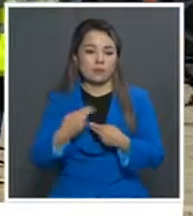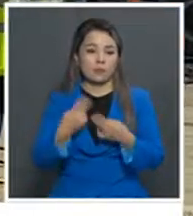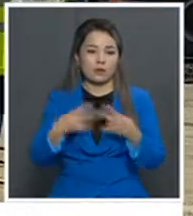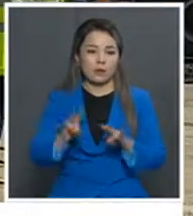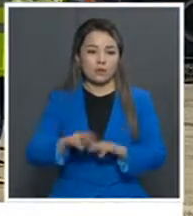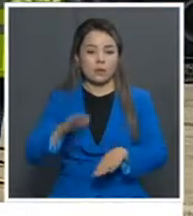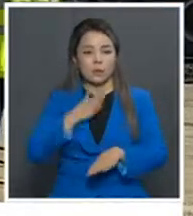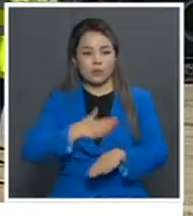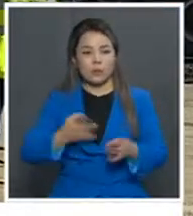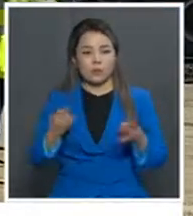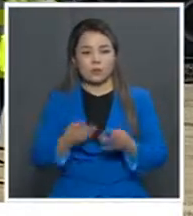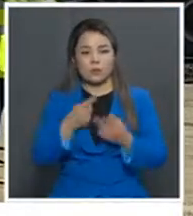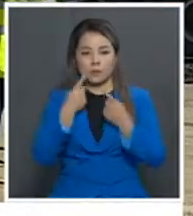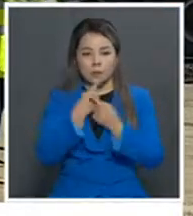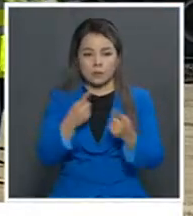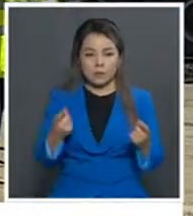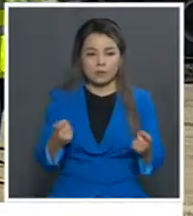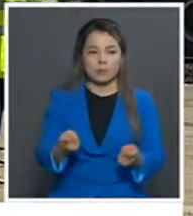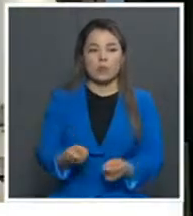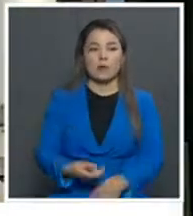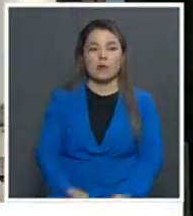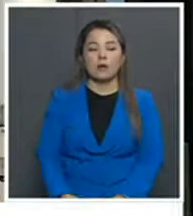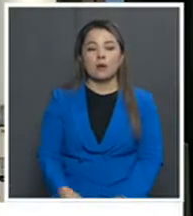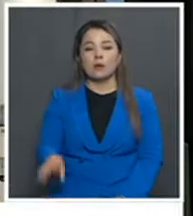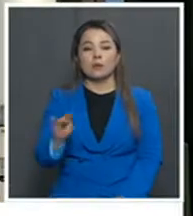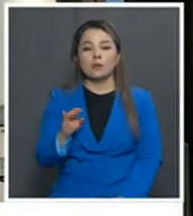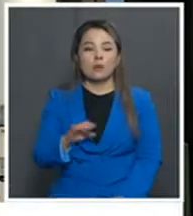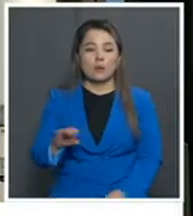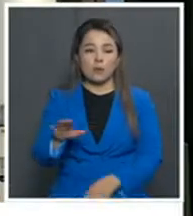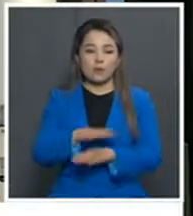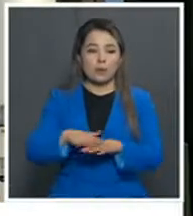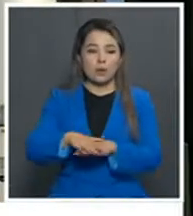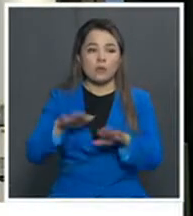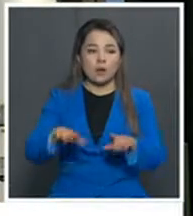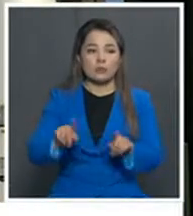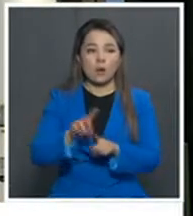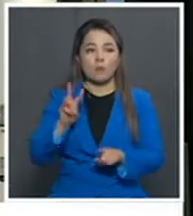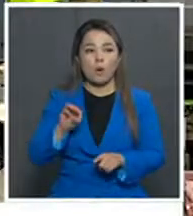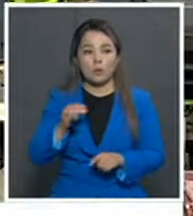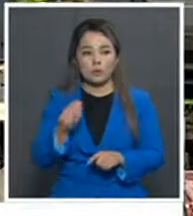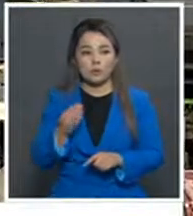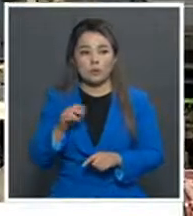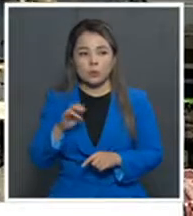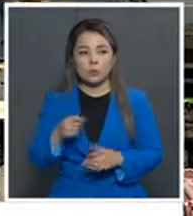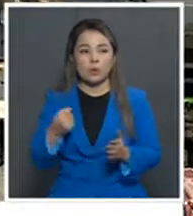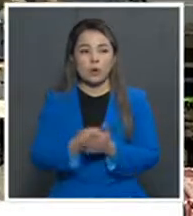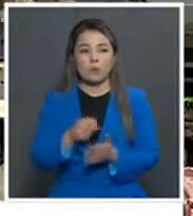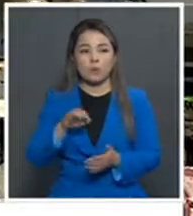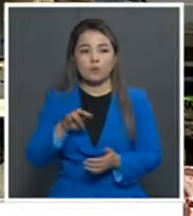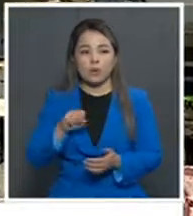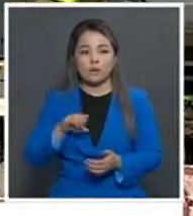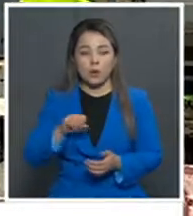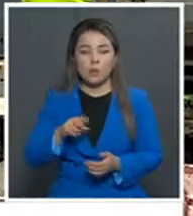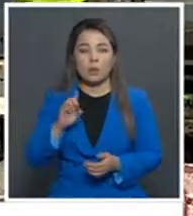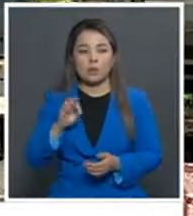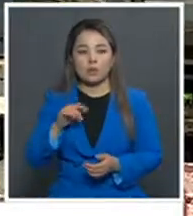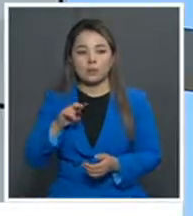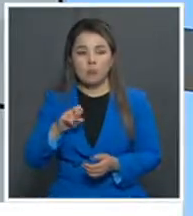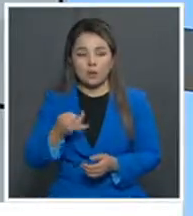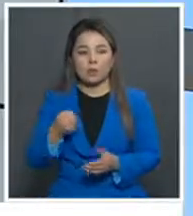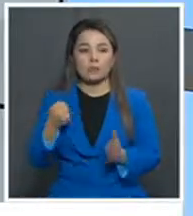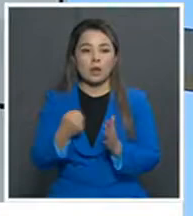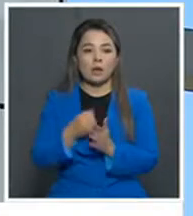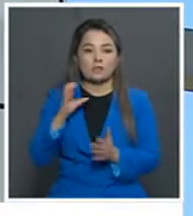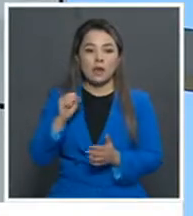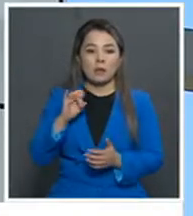танытып, сабыр сақтауын сұраймыз. Оң жағалаудағы Сәтбаев көшесі бойымен Момышұлынан Мұңайтпасовқа дейін, Бөгенбай Батыр даңғылының Сарыарқа